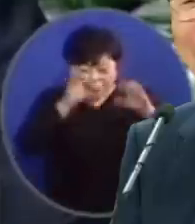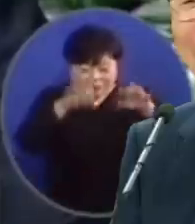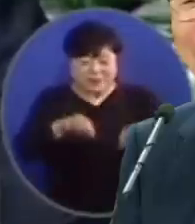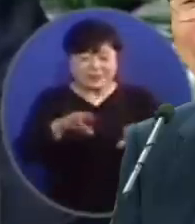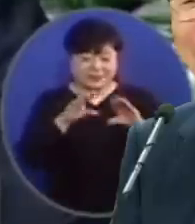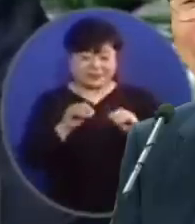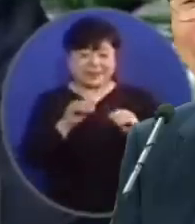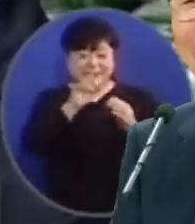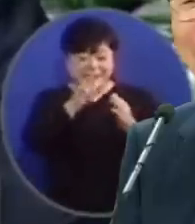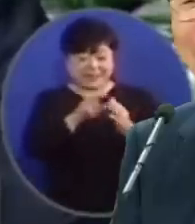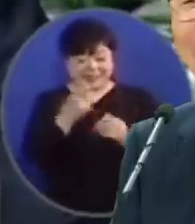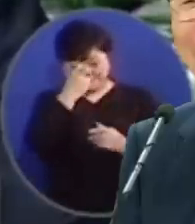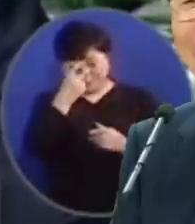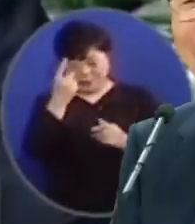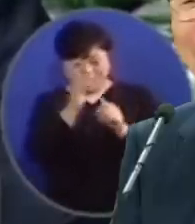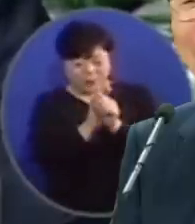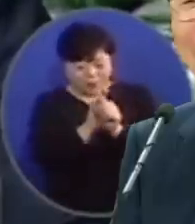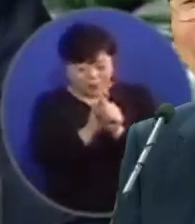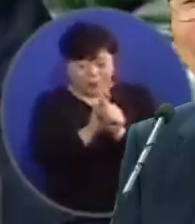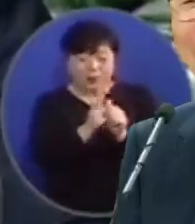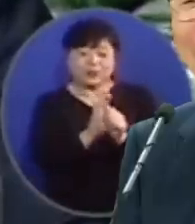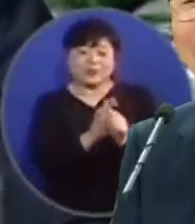지나가도록 보호해 주는 것입니다.